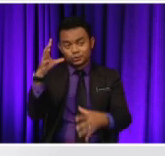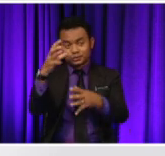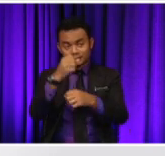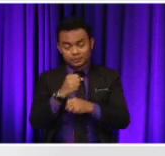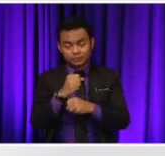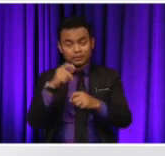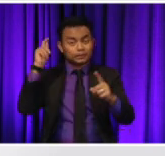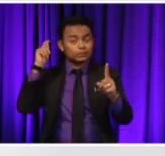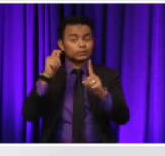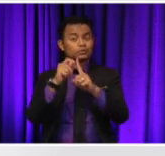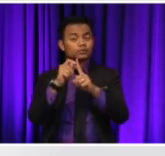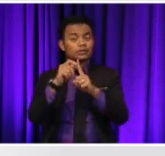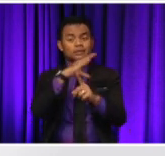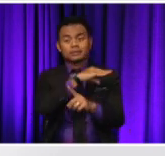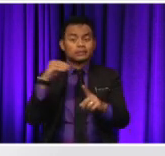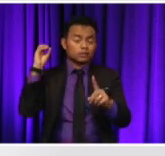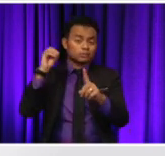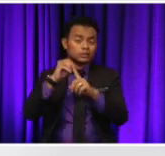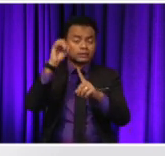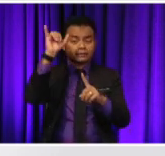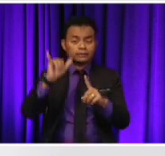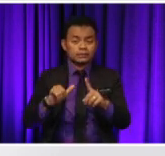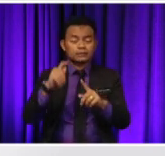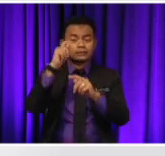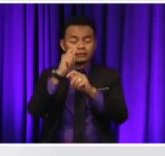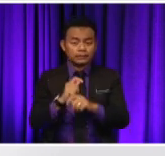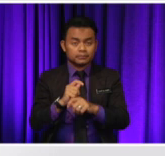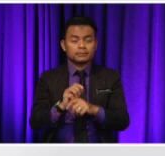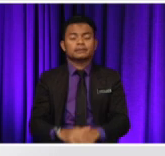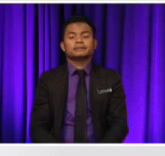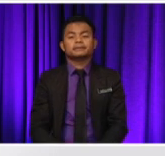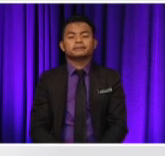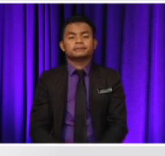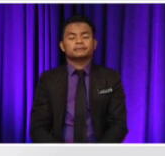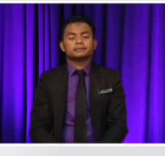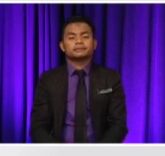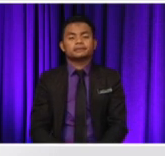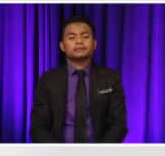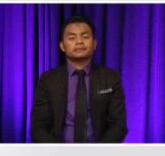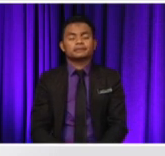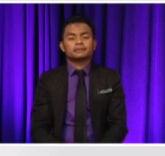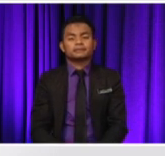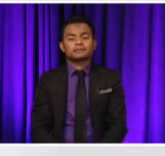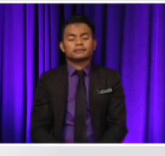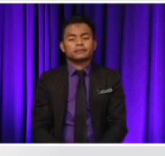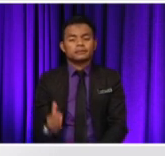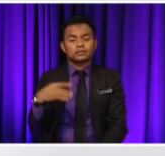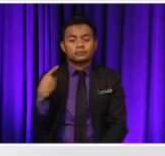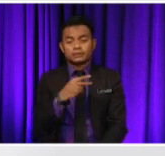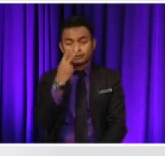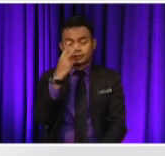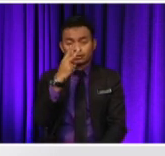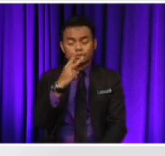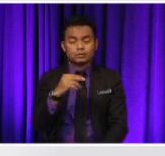dan ditetapkan dengan infeksi dan efisien oke yang kedua